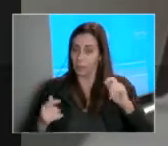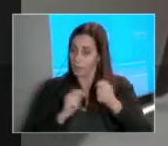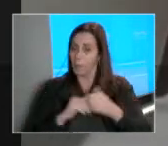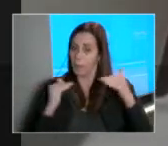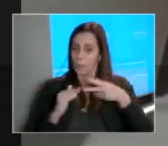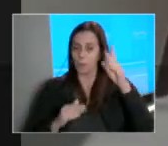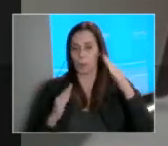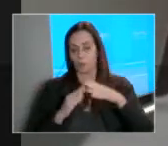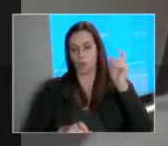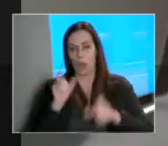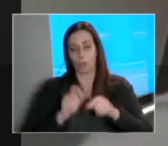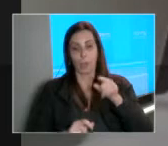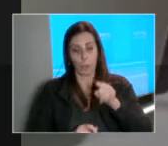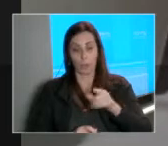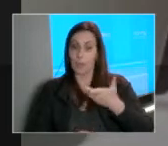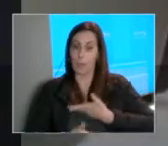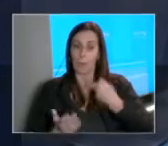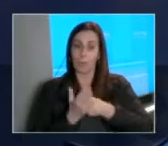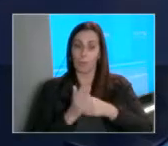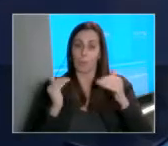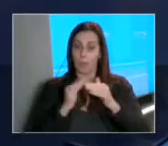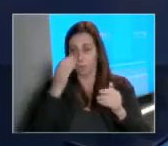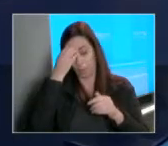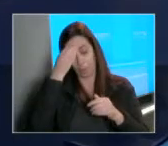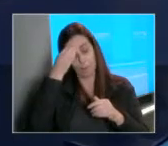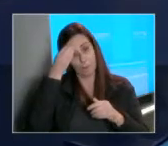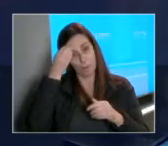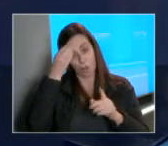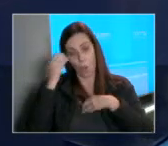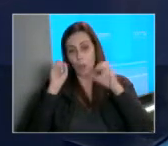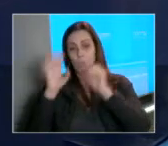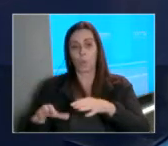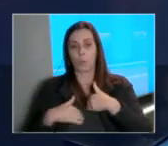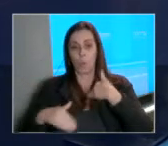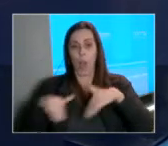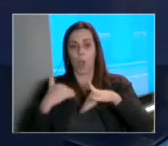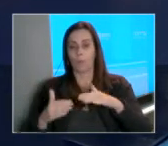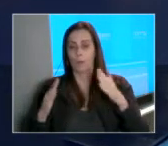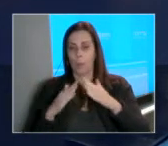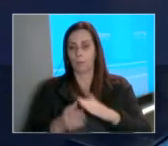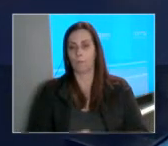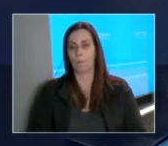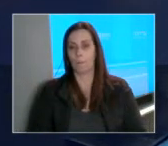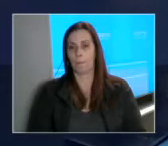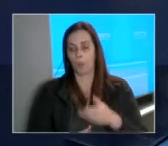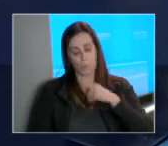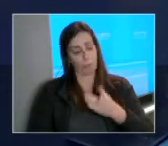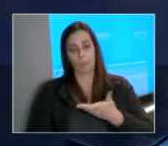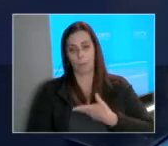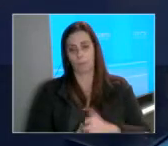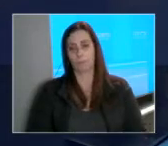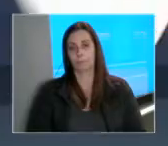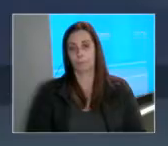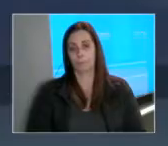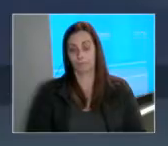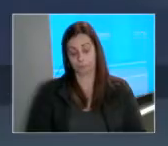ראויה יותר למגורי בני אדם. ושאתם תקבלו למגורים, פיצוי עולם. לא להיזרק לרחובות, למגורים, כי זה מגיע לנו.